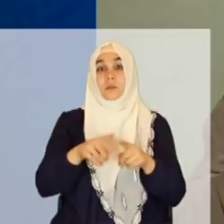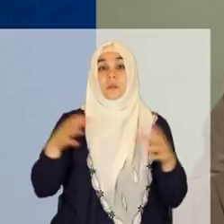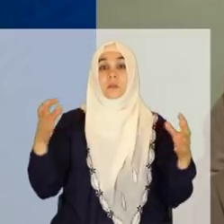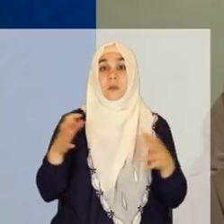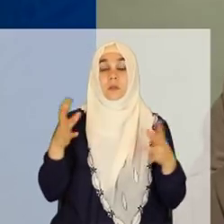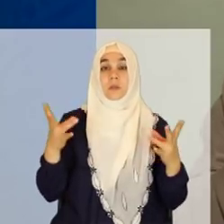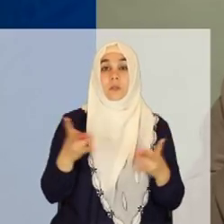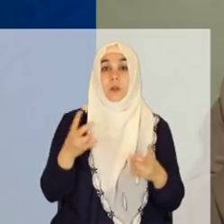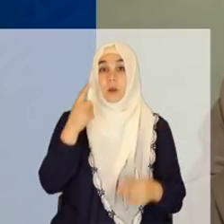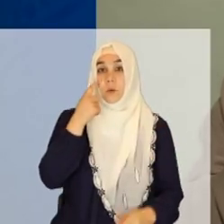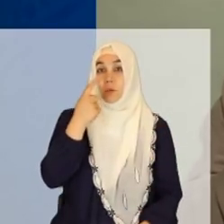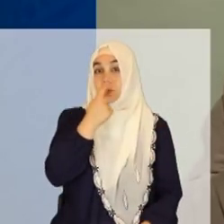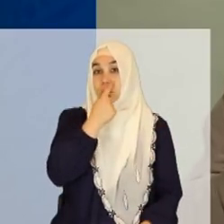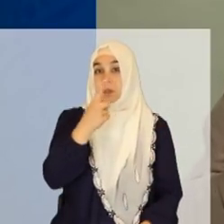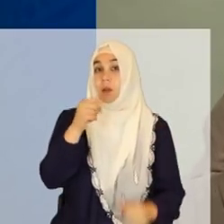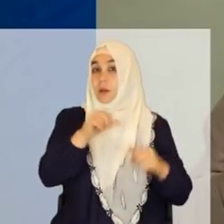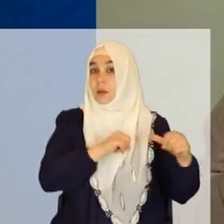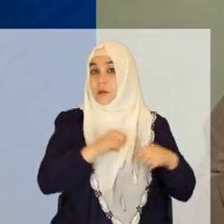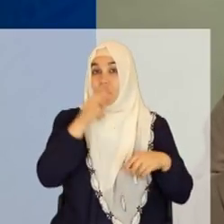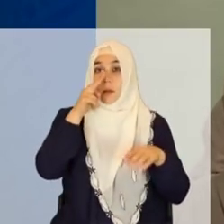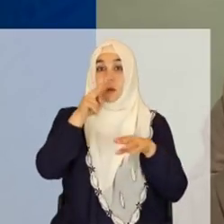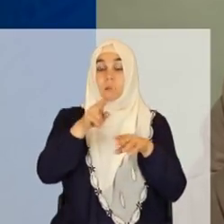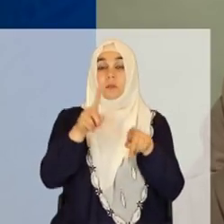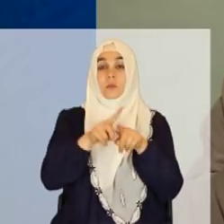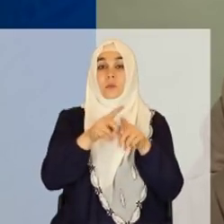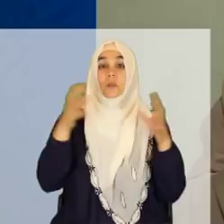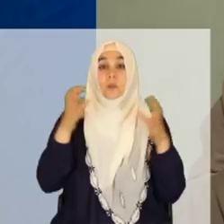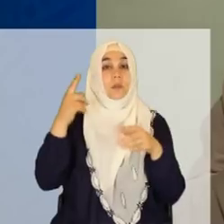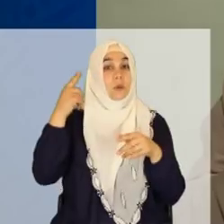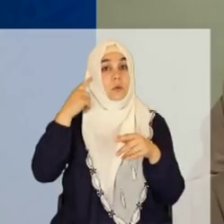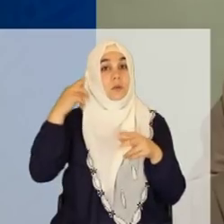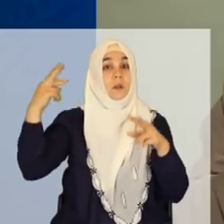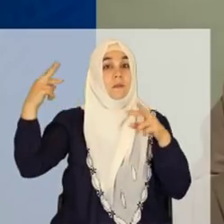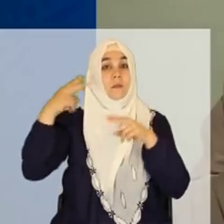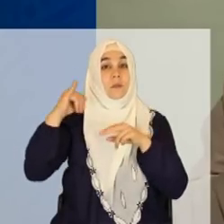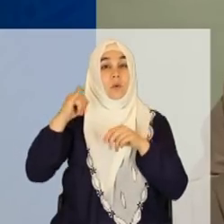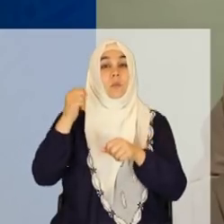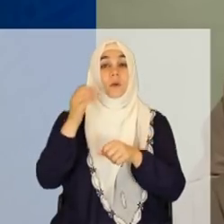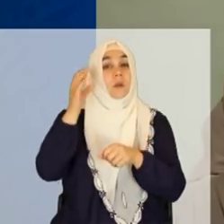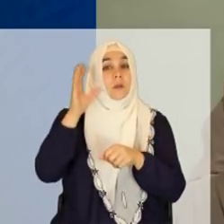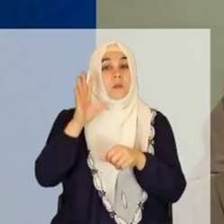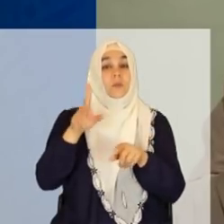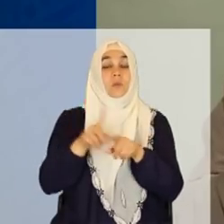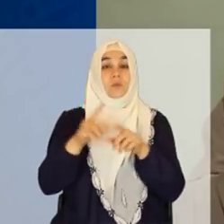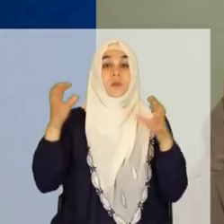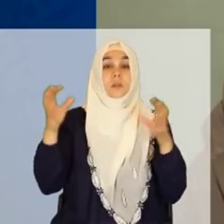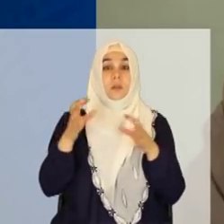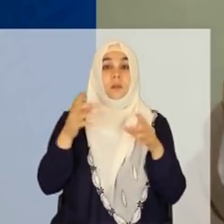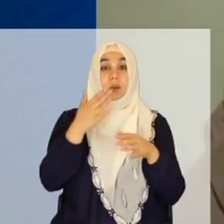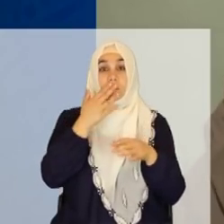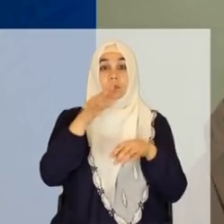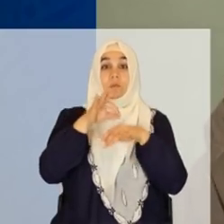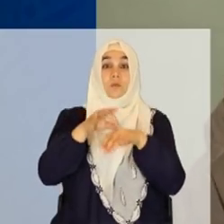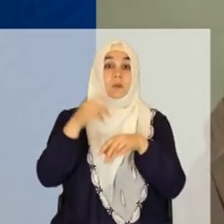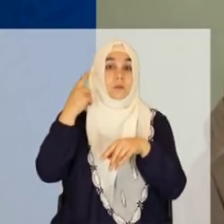saqlaydi. Ko'zini haromga tikishdan saqlaydi. Qulog'ini noshar'iy narsalarni eshitishdan saqlaydi. Ro'za